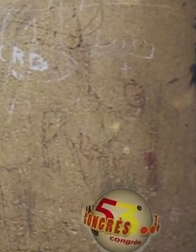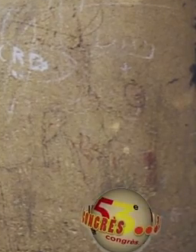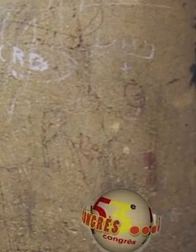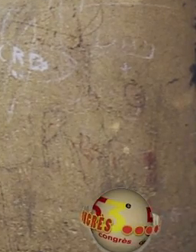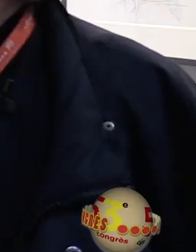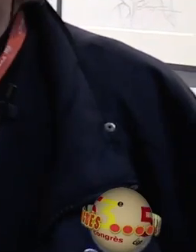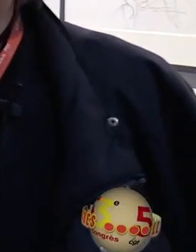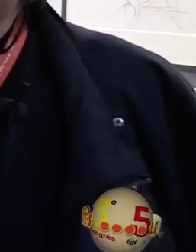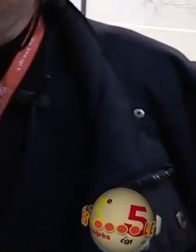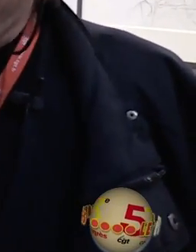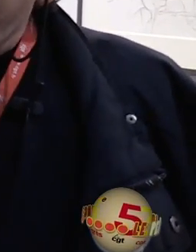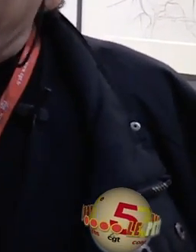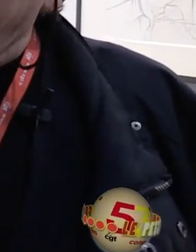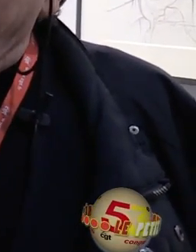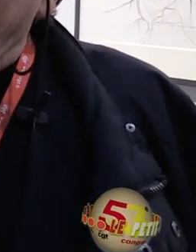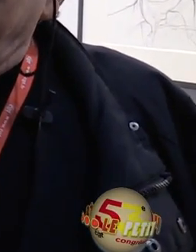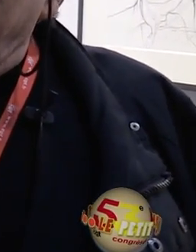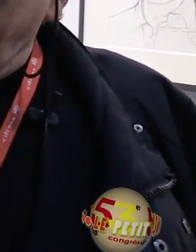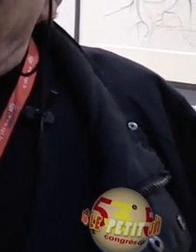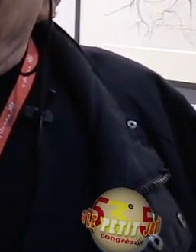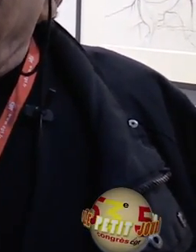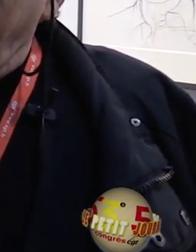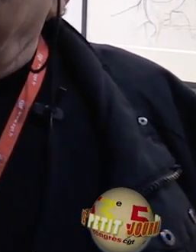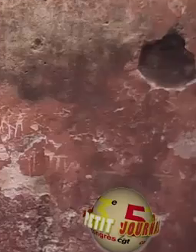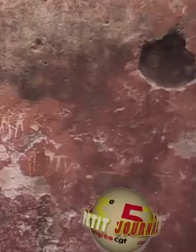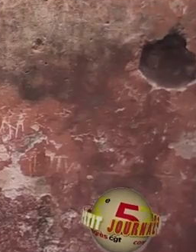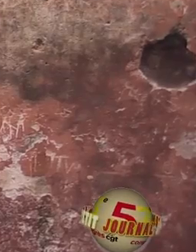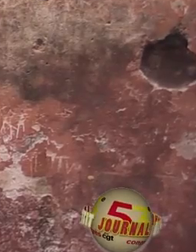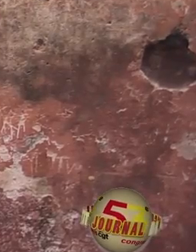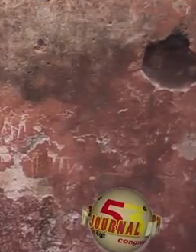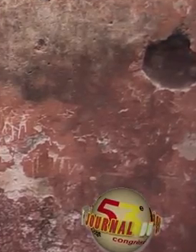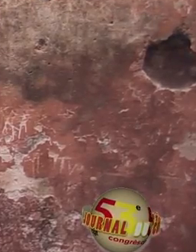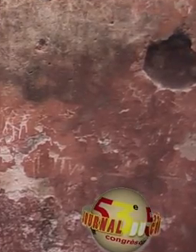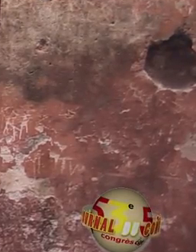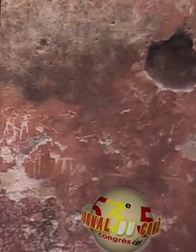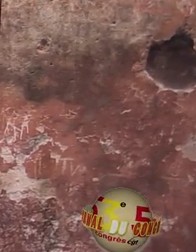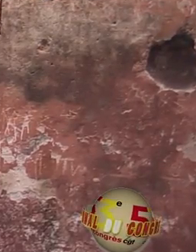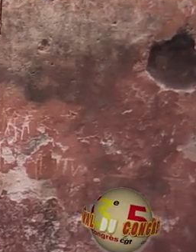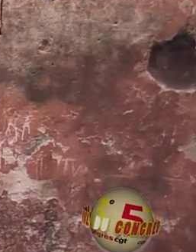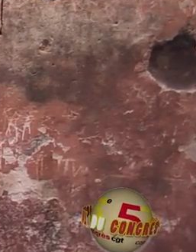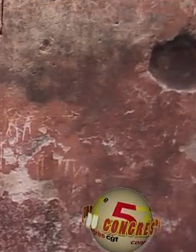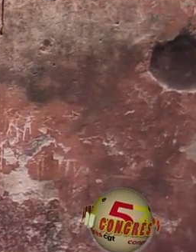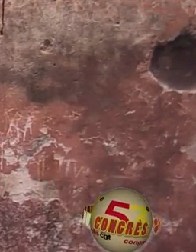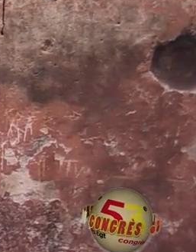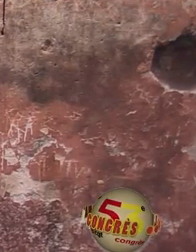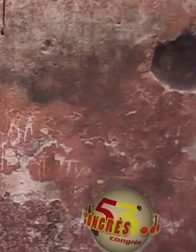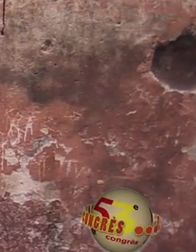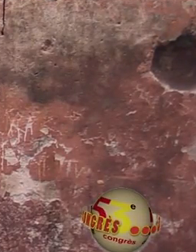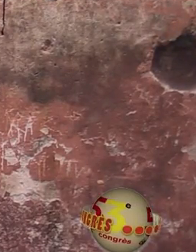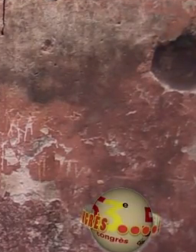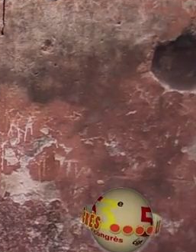voilà. Et donc, je prends les poètes parce que leur image incarne leur temps.